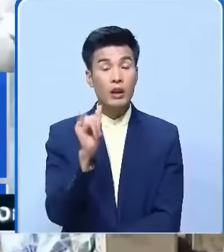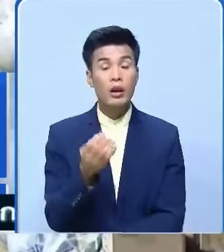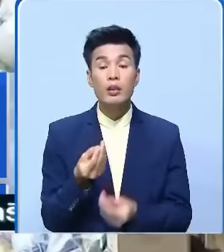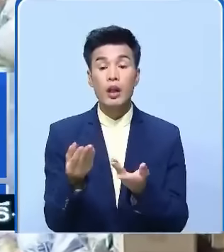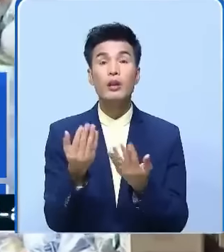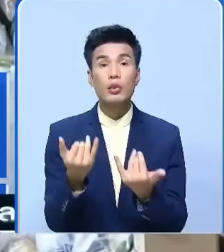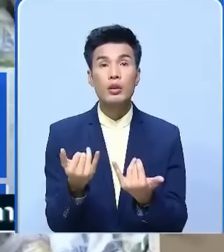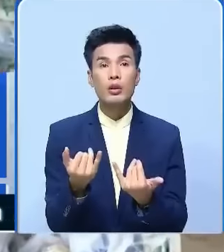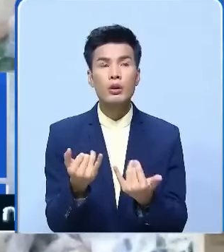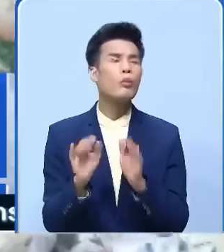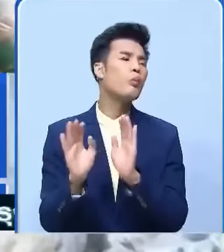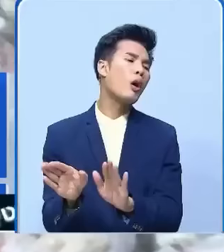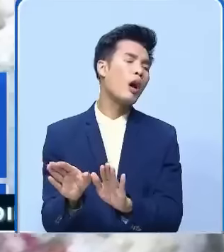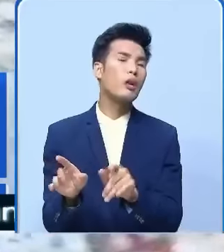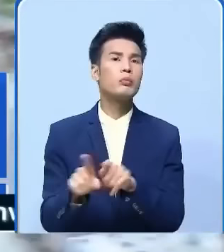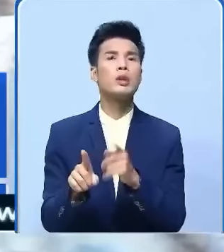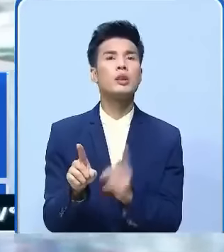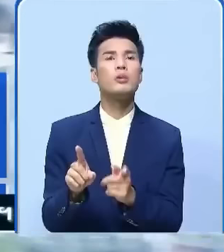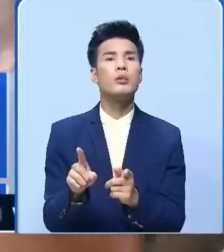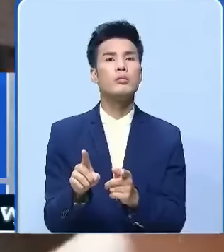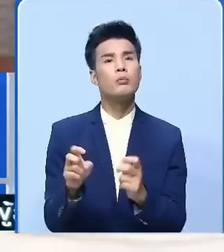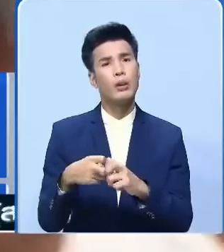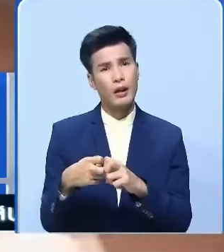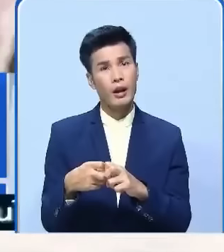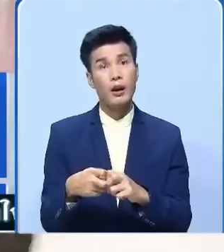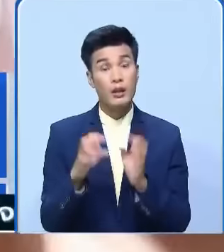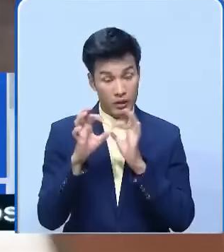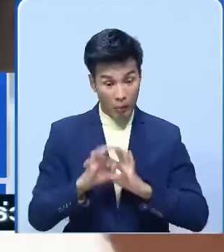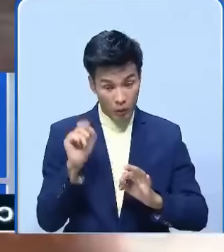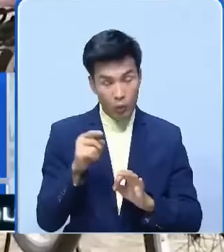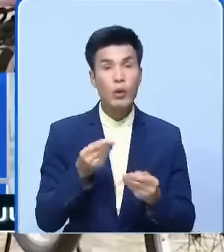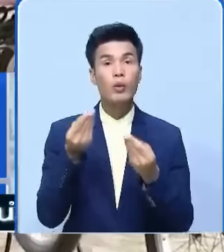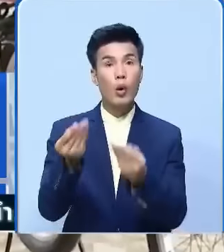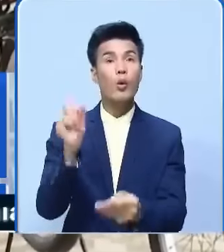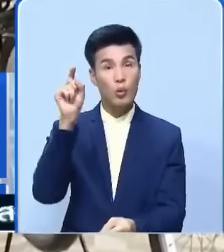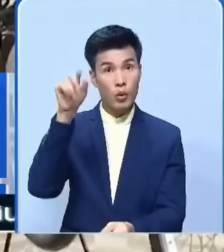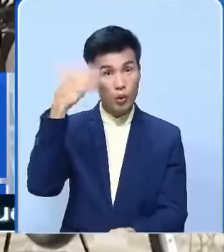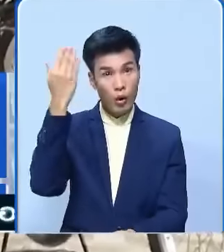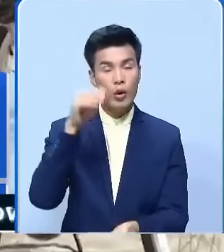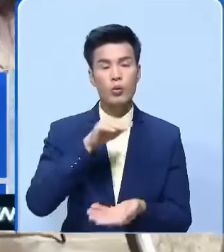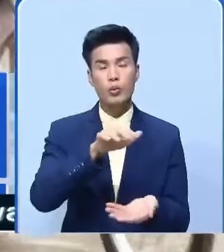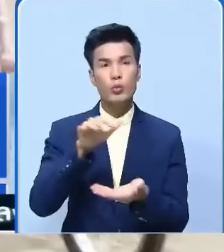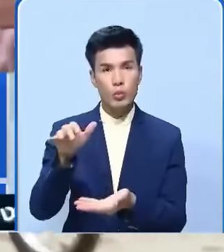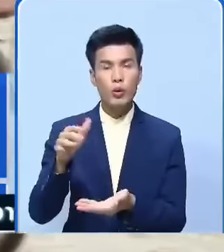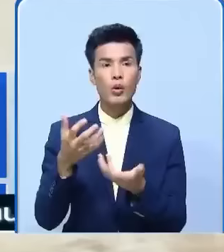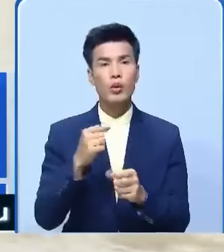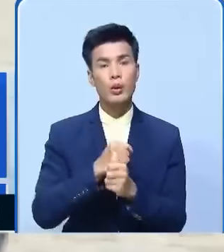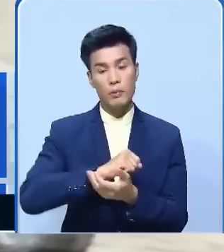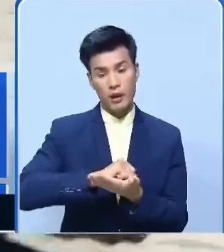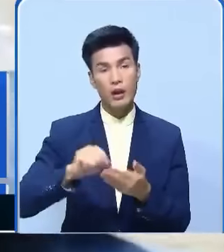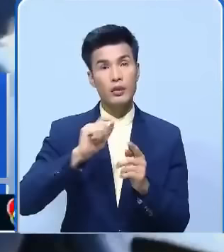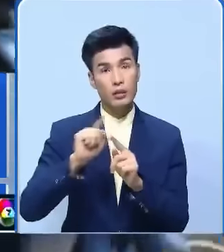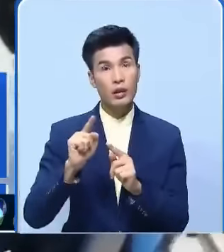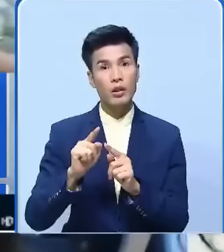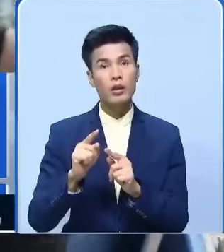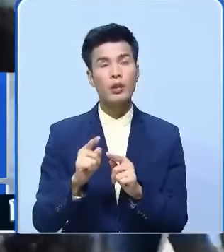อนนี้ก็ไปวางกองกันเอาไว้เฉยๆเหมือนกันอันไหนที่จำเป็นเขาส่งไปก่อนกำลังเขามีเท่าไหร่เขาส่งให้พวกของทำความสะอาดบ้านไอ้พว